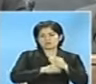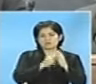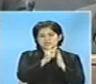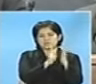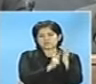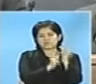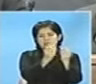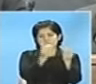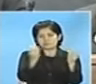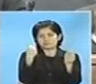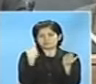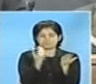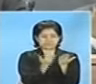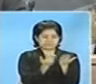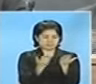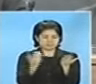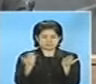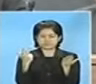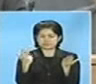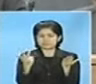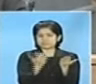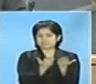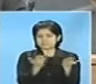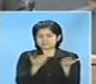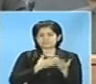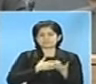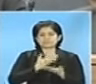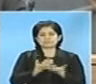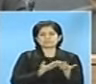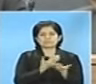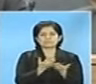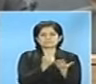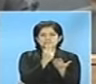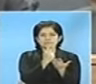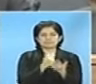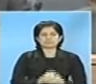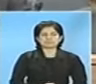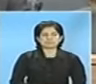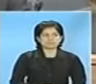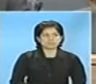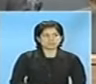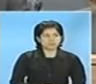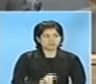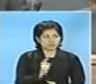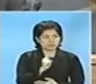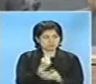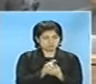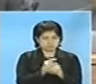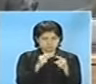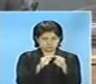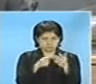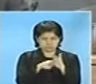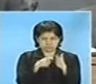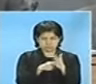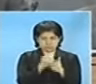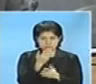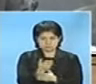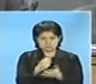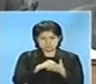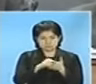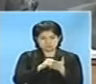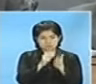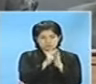3ฉบับที่เรากำลังพิจารณาอยู่นี้จะเห็นได้ว่าในเหตุผลที่ขอแก้ไขร่าง